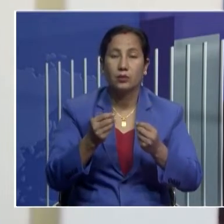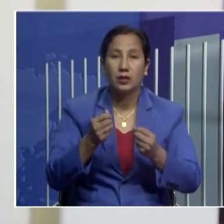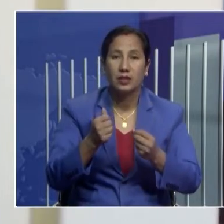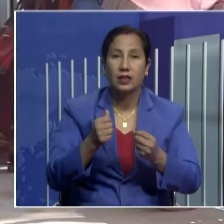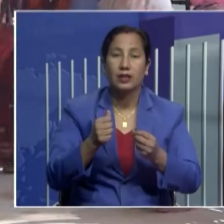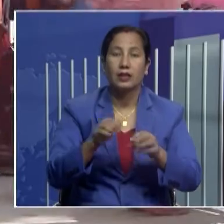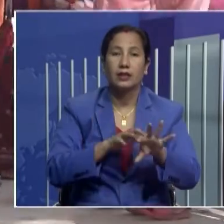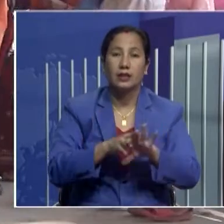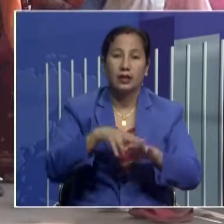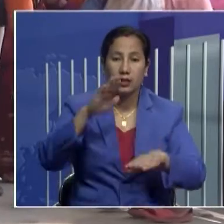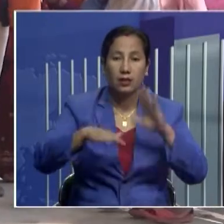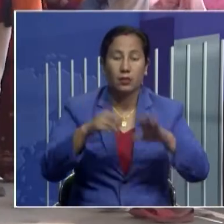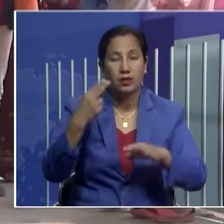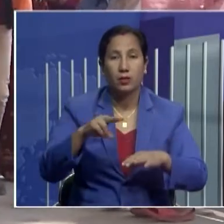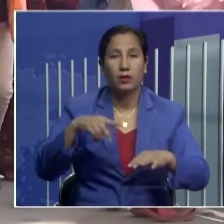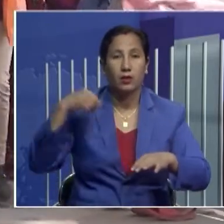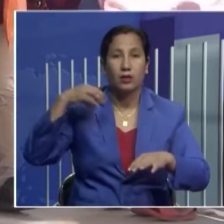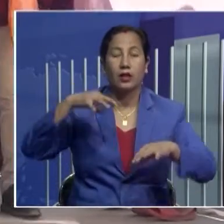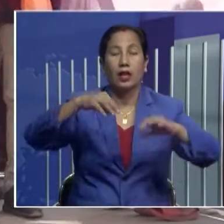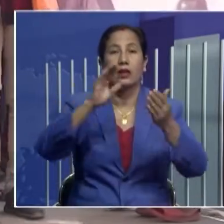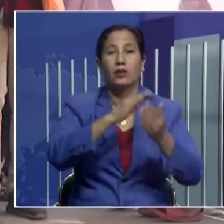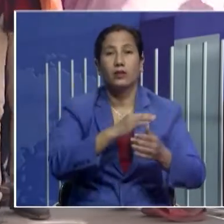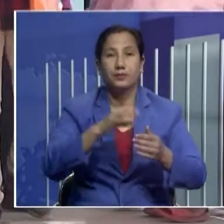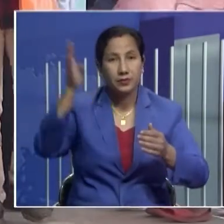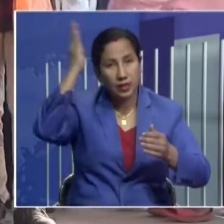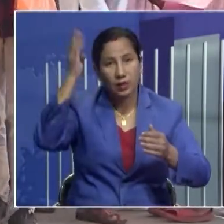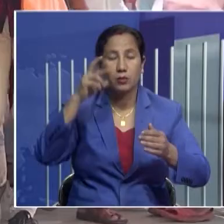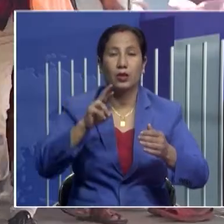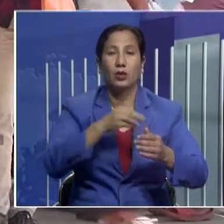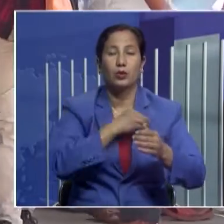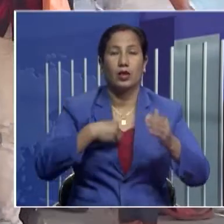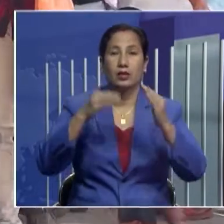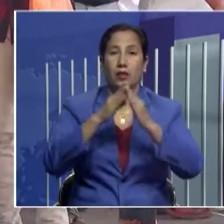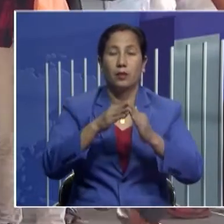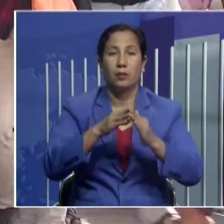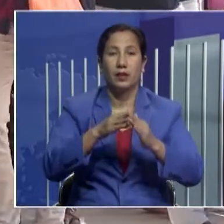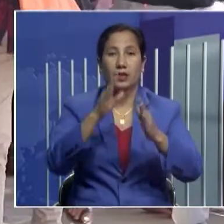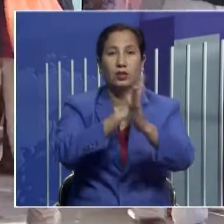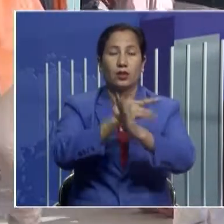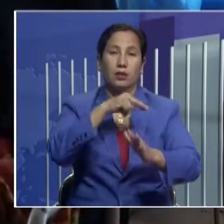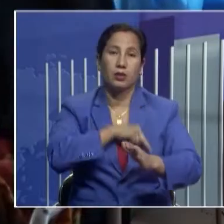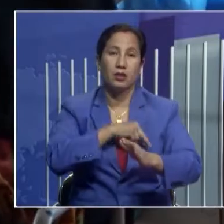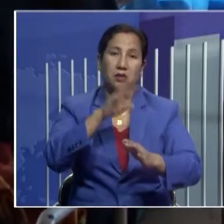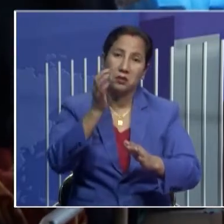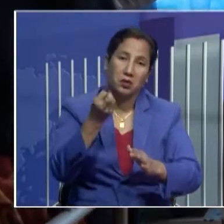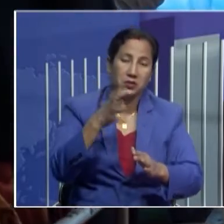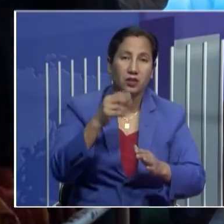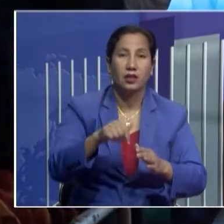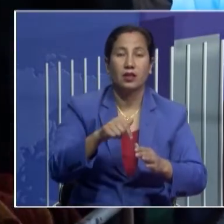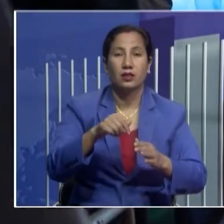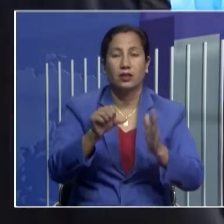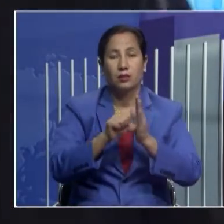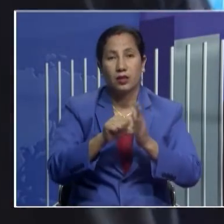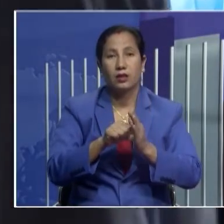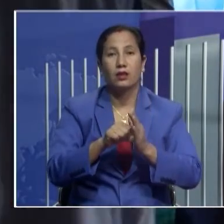धेरै तलमाथि भयो। कैलालीको धनगढीमा रहेको सेती प्रादेशिक अस्पतालमा पनि स्वास्थ्यकर्मीहरूले जोखिम भत्ता पाउन नसकेको बताएका छन्। यसपटक